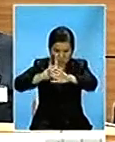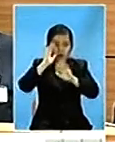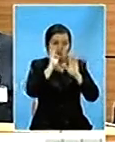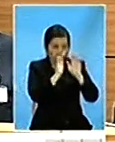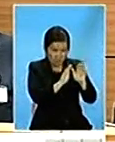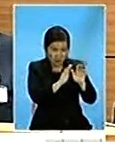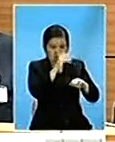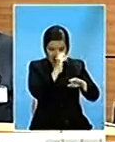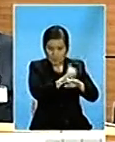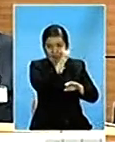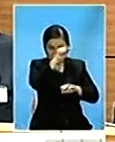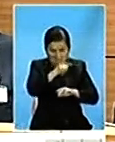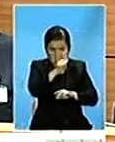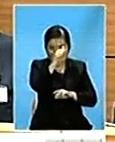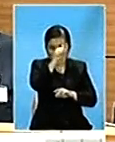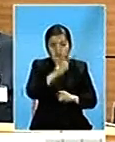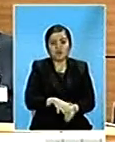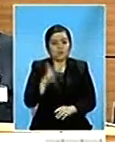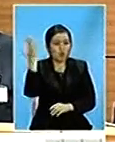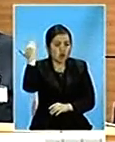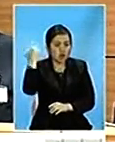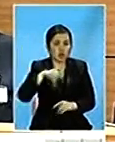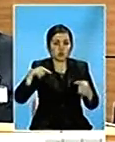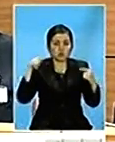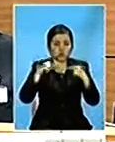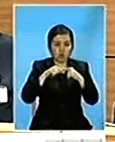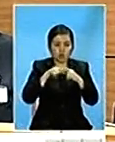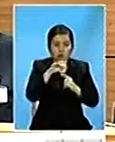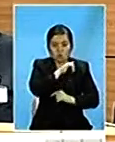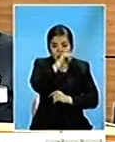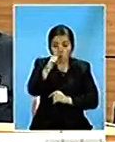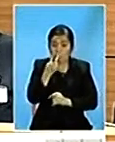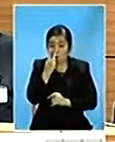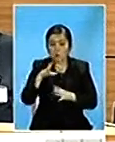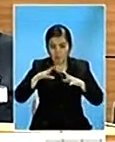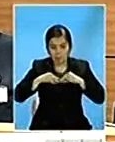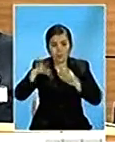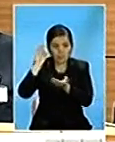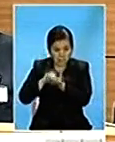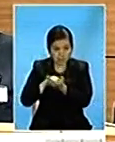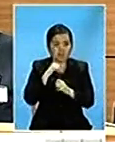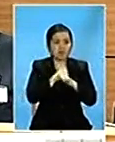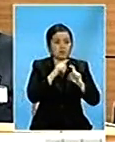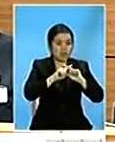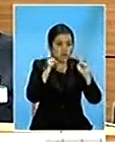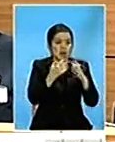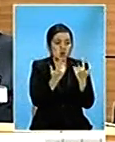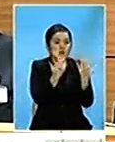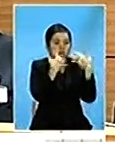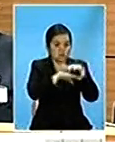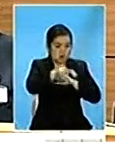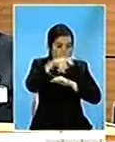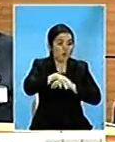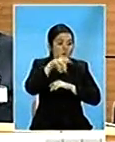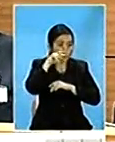าท่านเท่านั้นที่ทำได้เพราะตอนท่านรัฐมนตรีปิชาไปดูก็บอกว่ารับว่าจะทำให้เพียงแต่ต้องประสานกับทางกรมชลประท